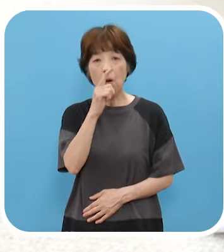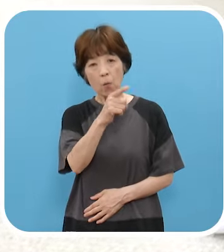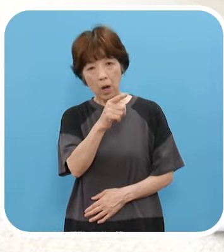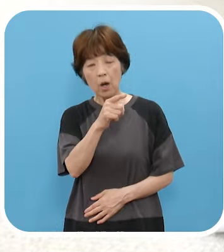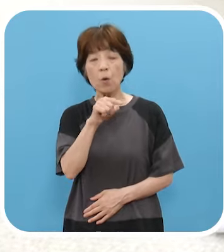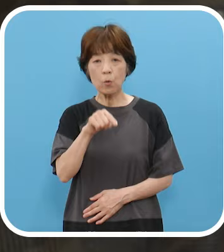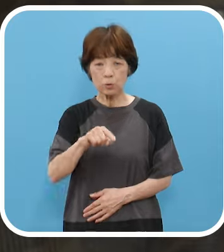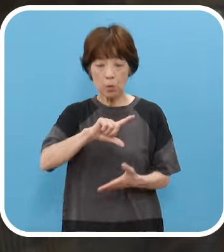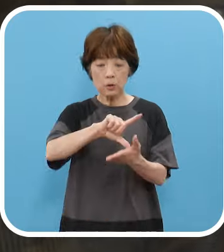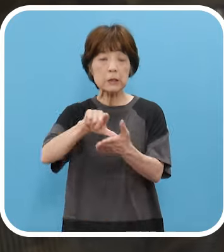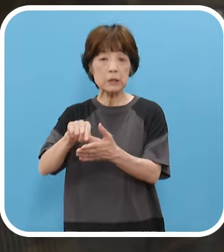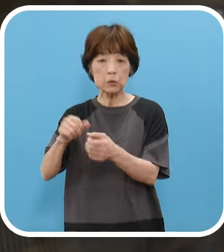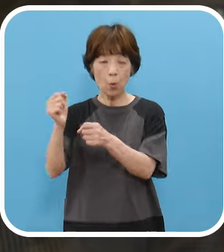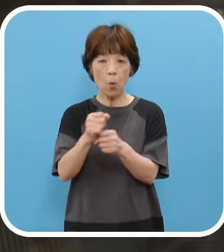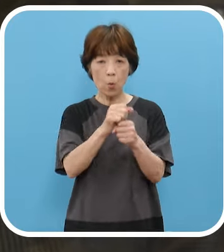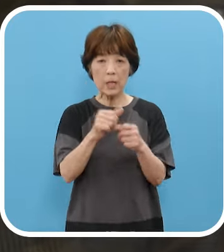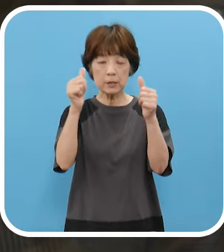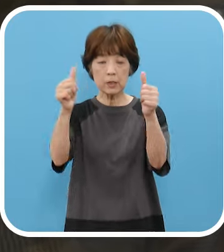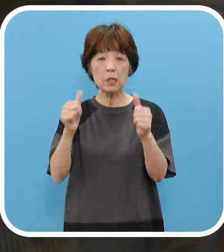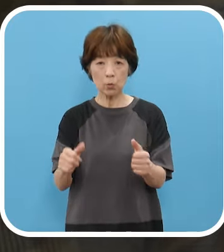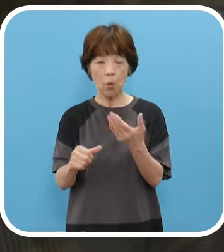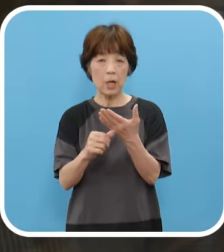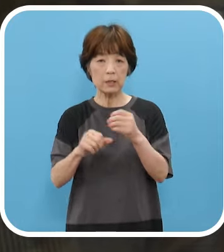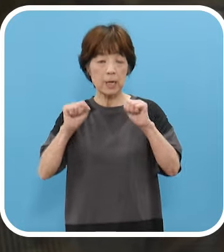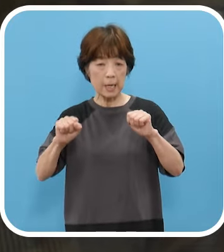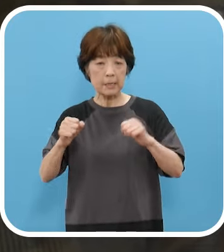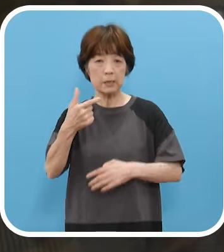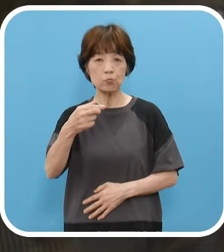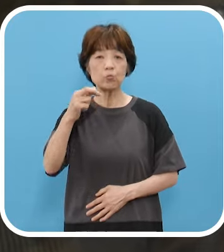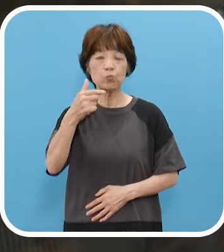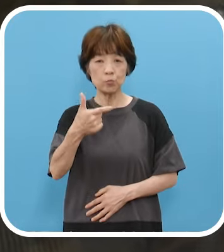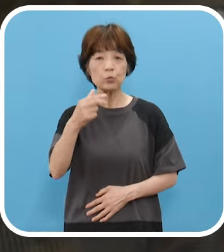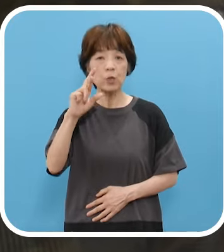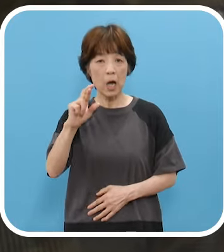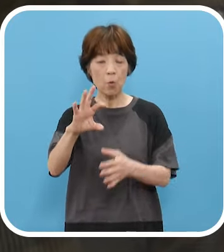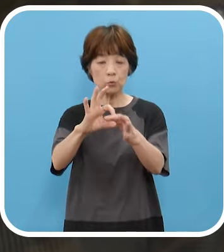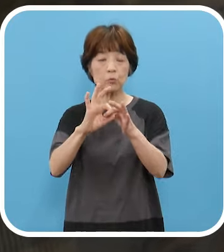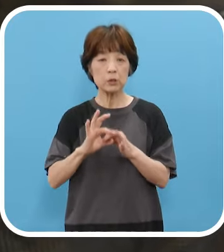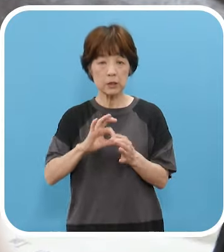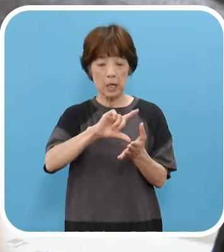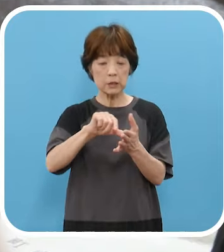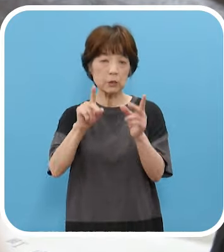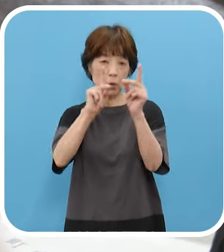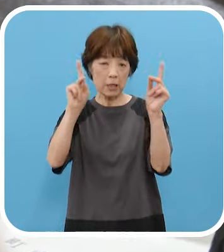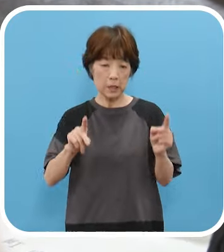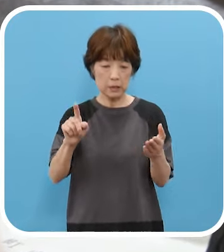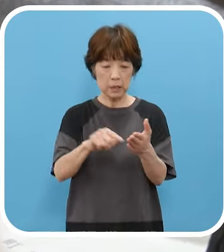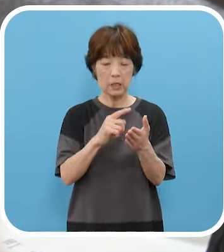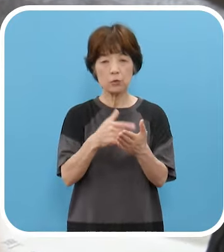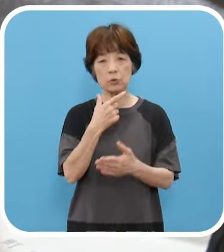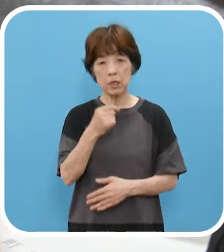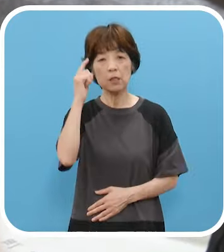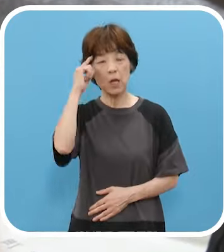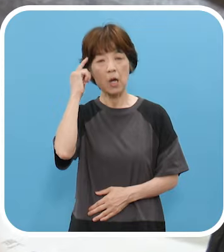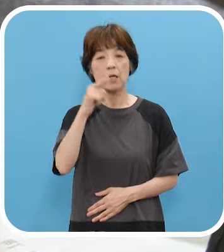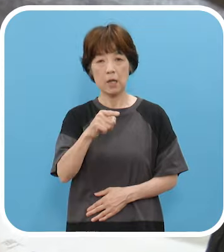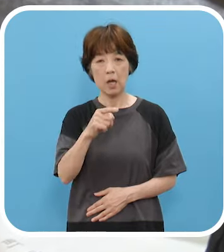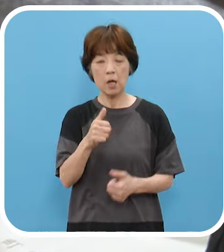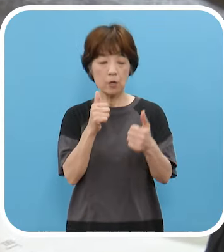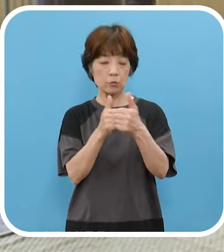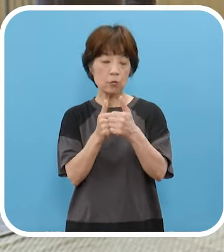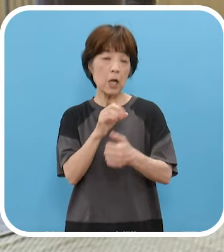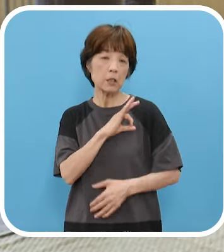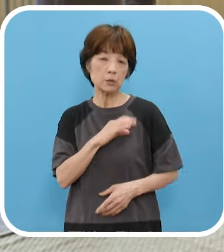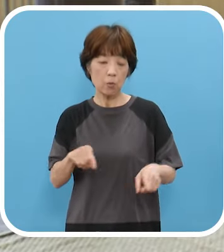集落応援サイト秋田元気村を通じて、地域の課題を解決しようと元気村の相談員さんと協力しなが